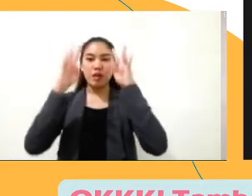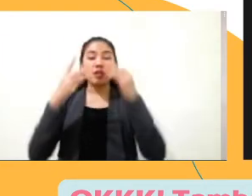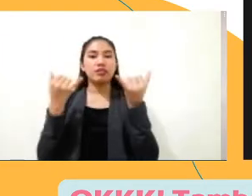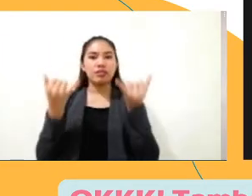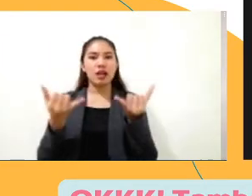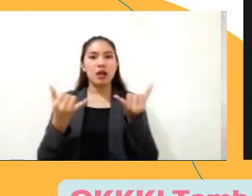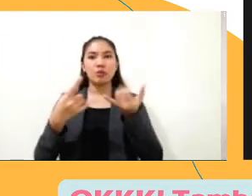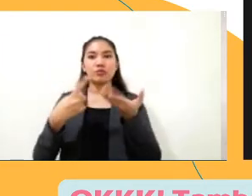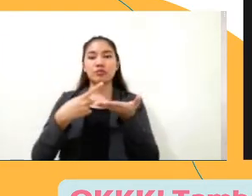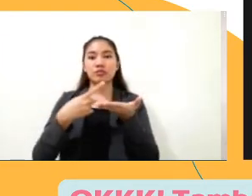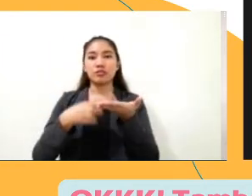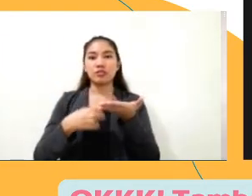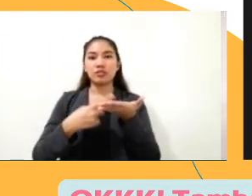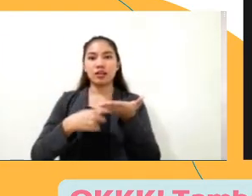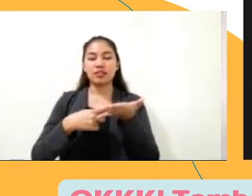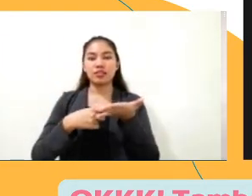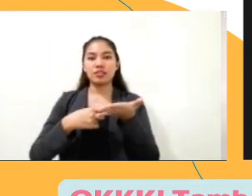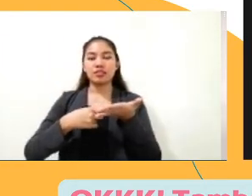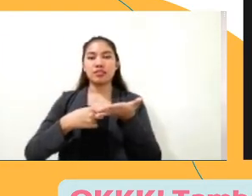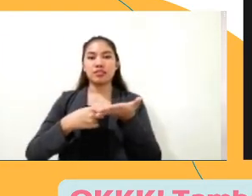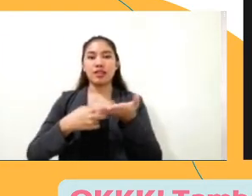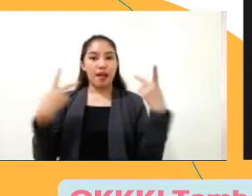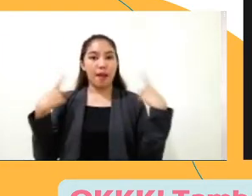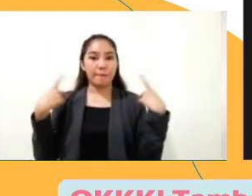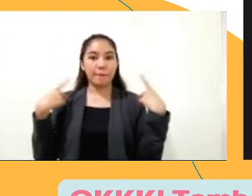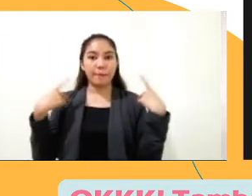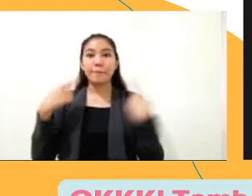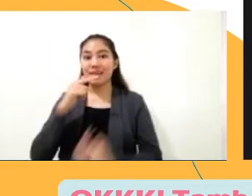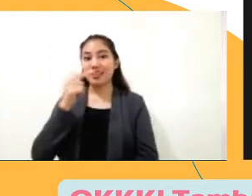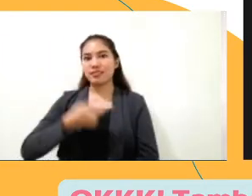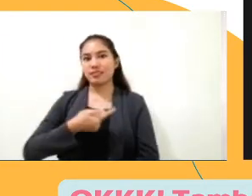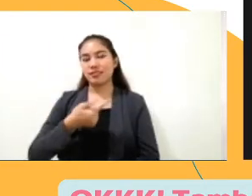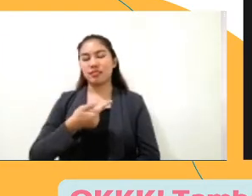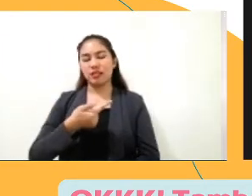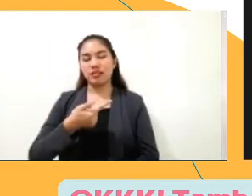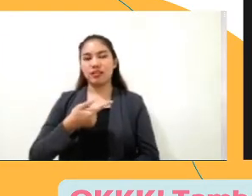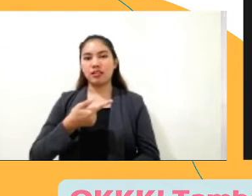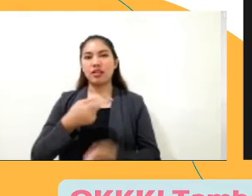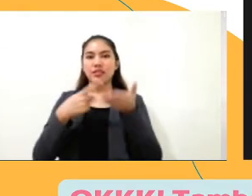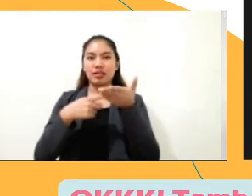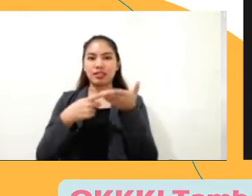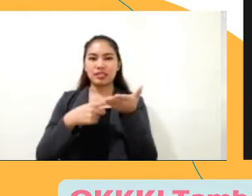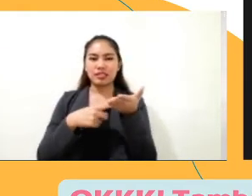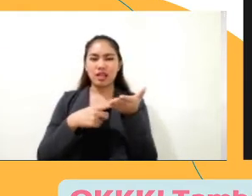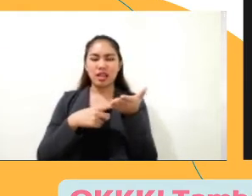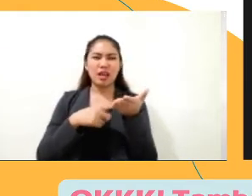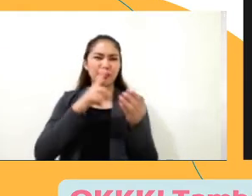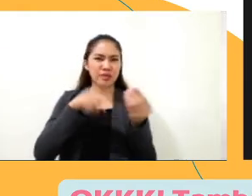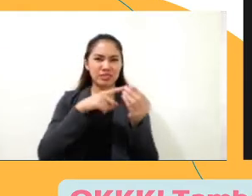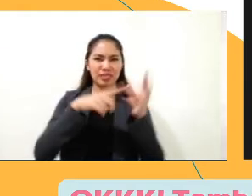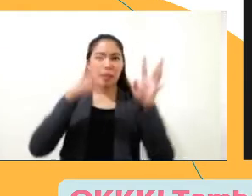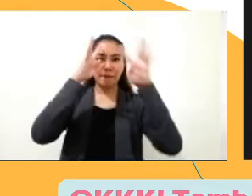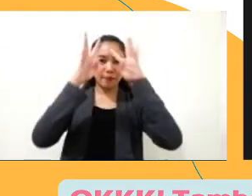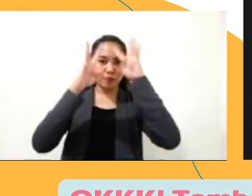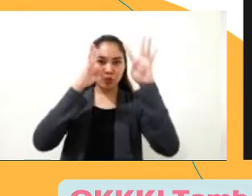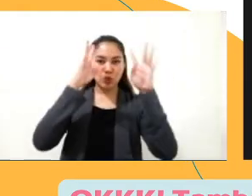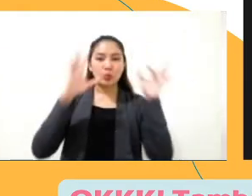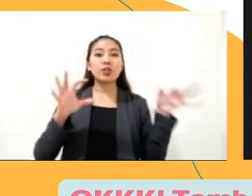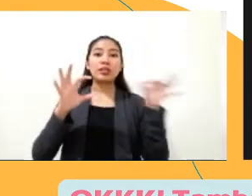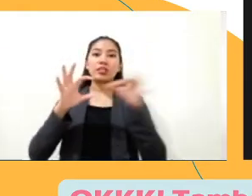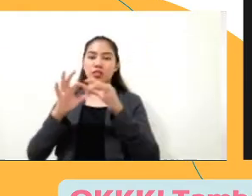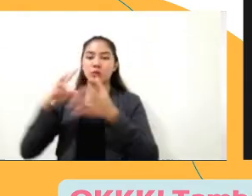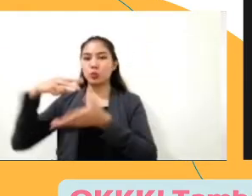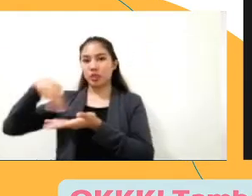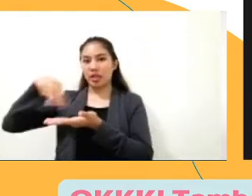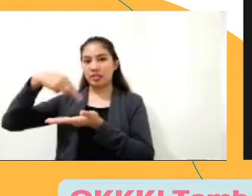mga bisita na tatalakayin ang tungkol sa dance improvisation. Pero bago po ang lahat,